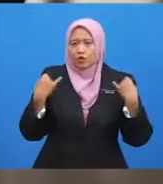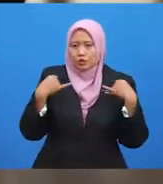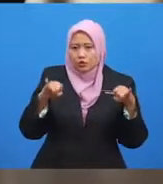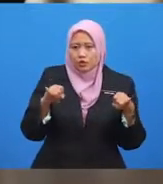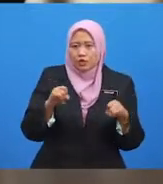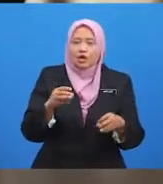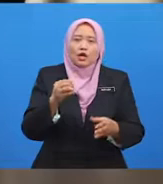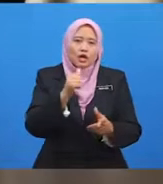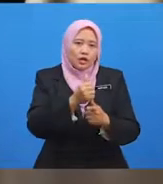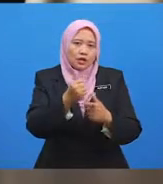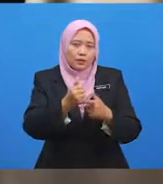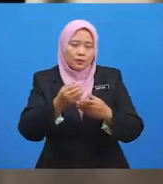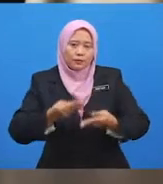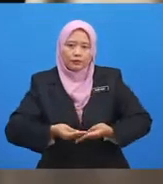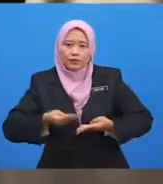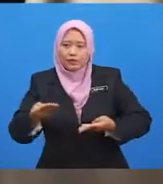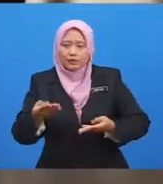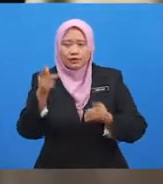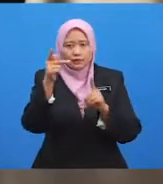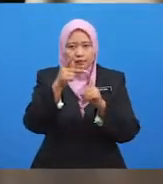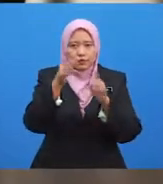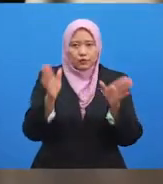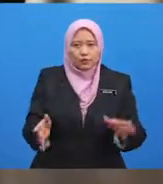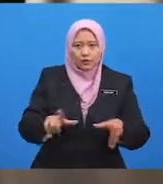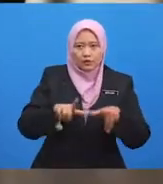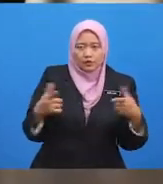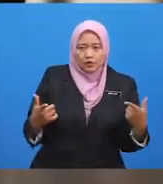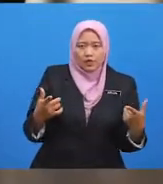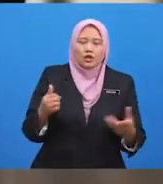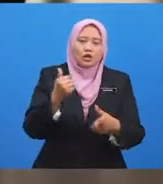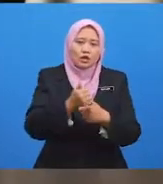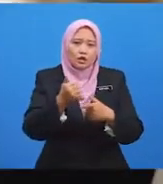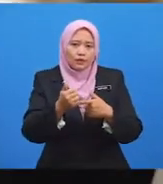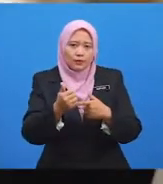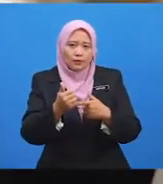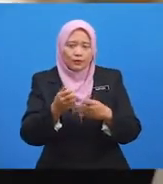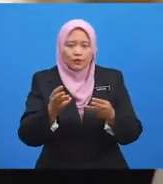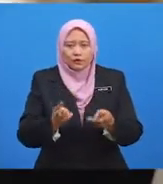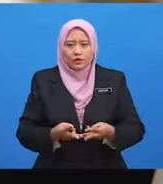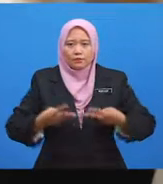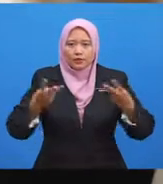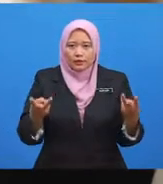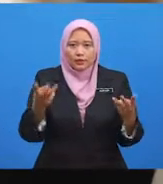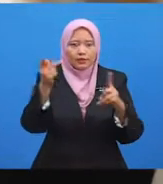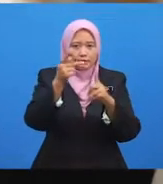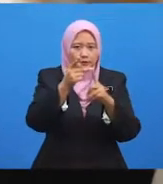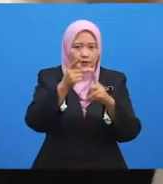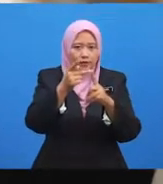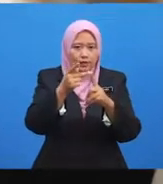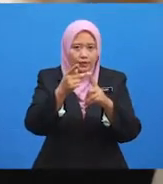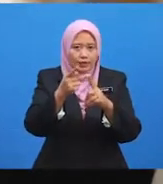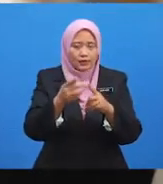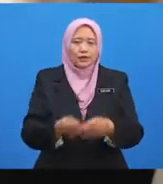dan tidak boleh juga dipusakai oleh ahli warisnya demikianlah murid-murid